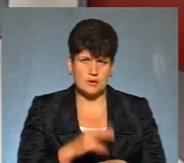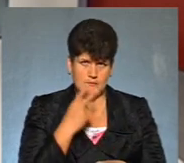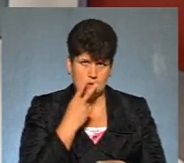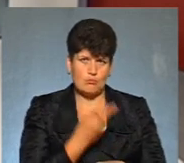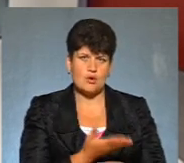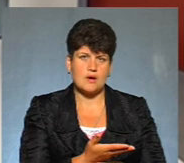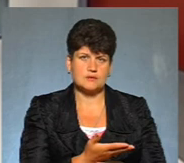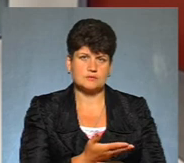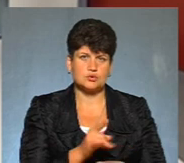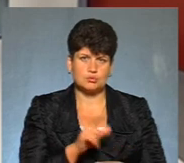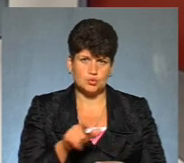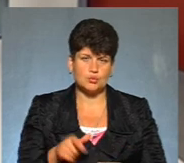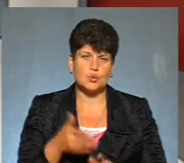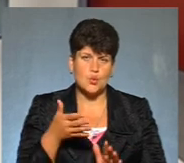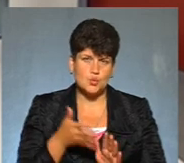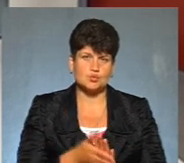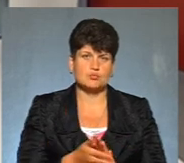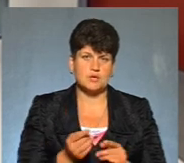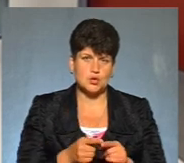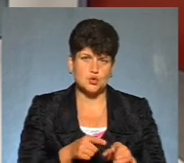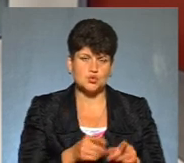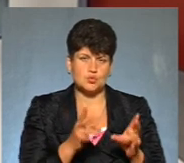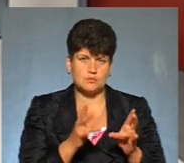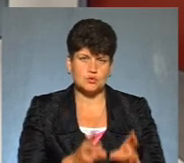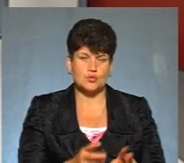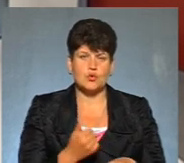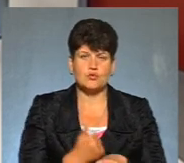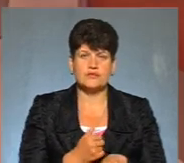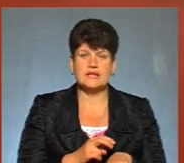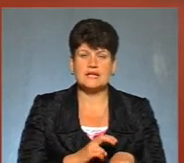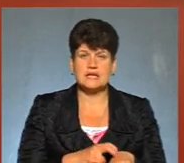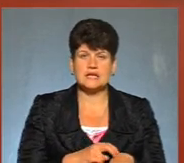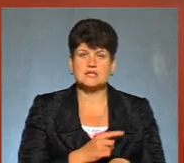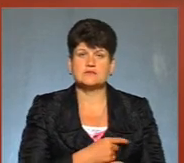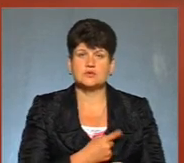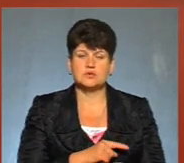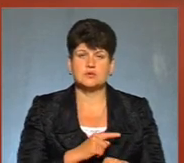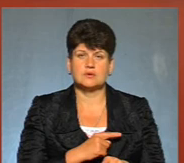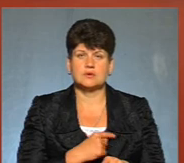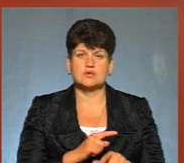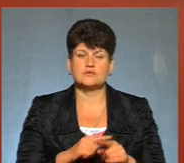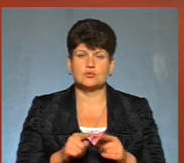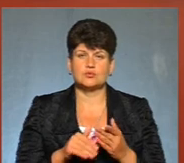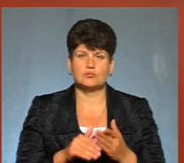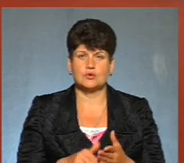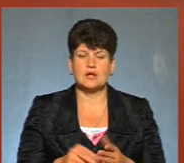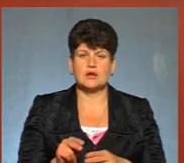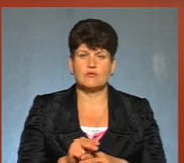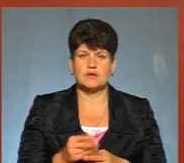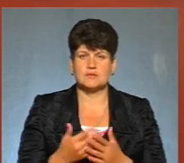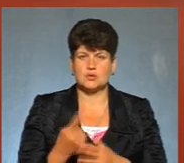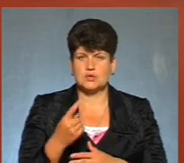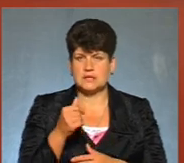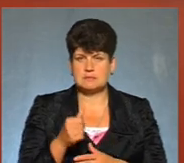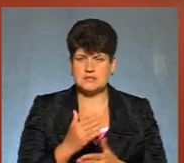показувати, щоб люди розуміли цю біду. До речі, головний лікар лікарні швидкої допомоги казав, що лікування в середньому близько місяця триває,